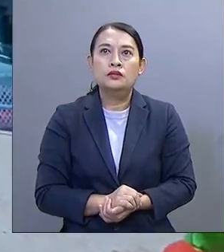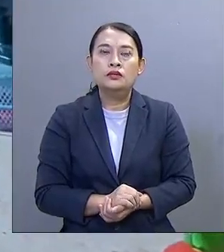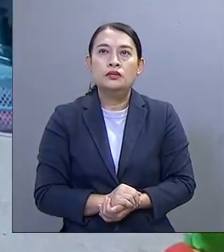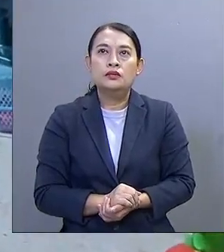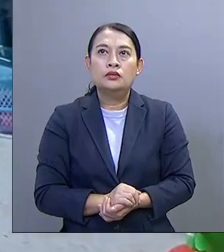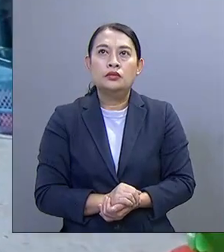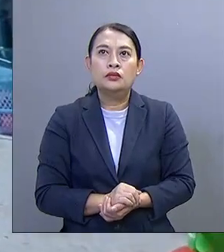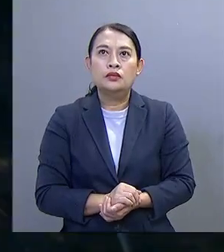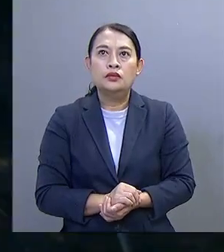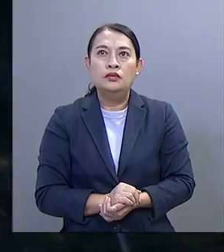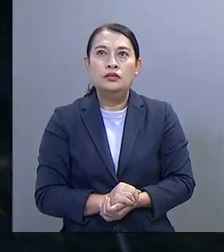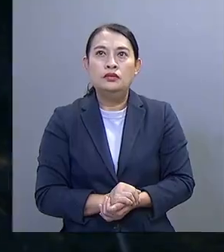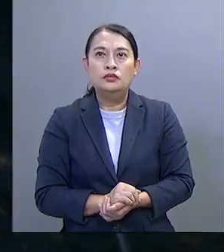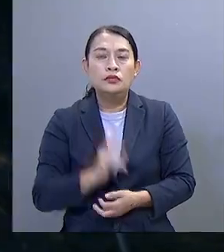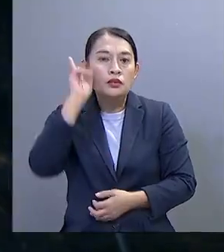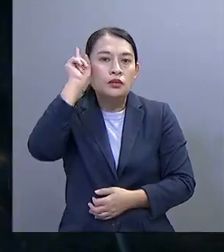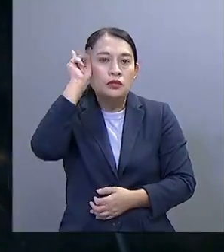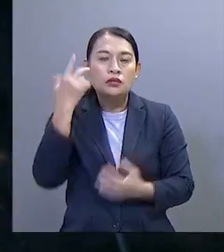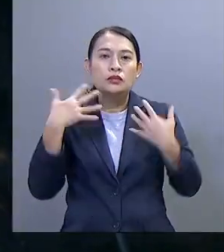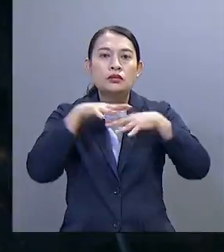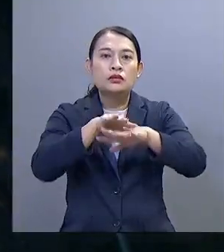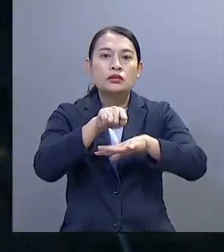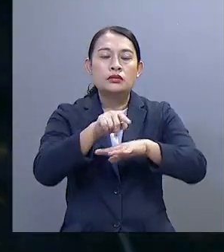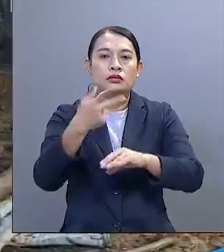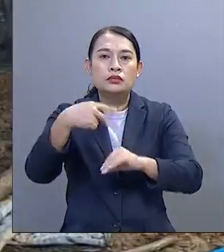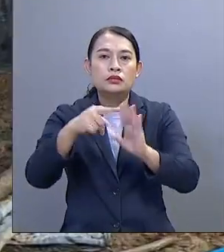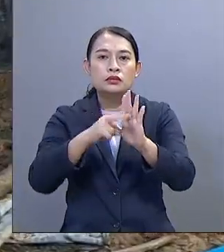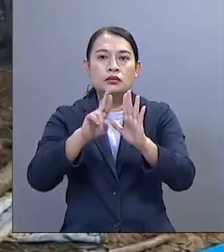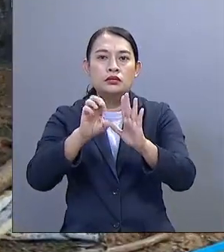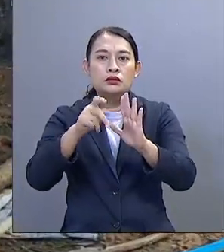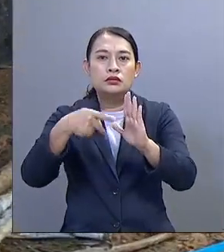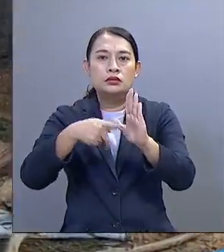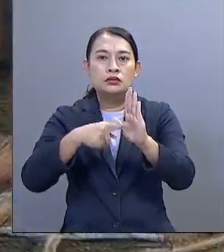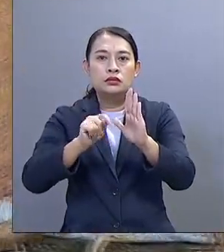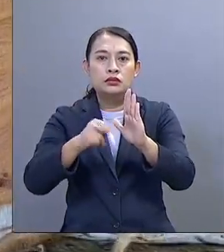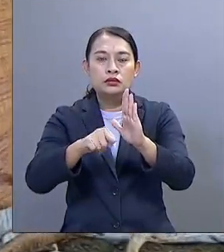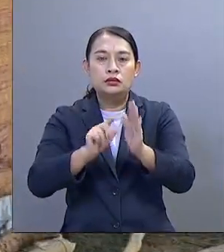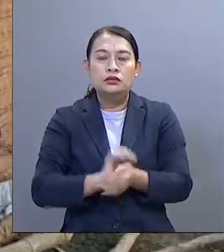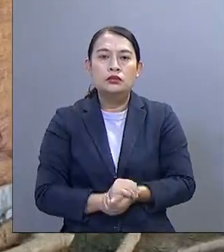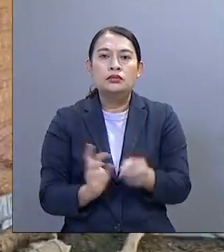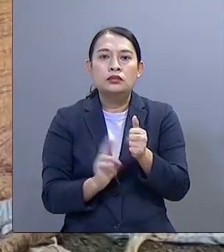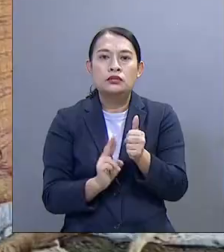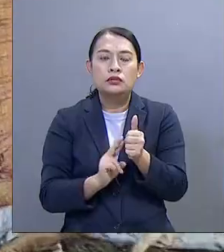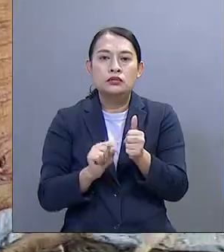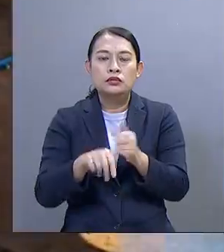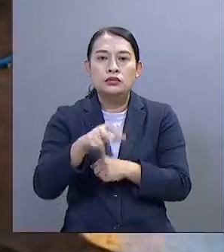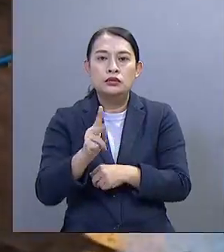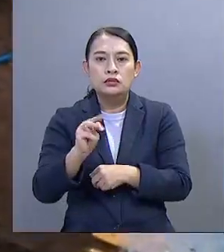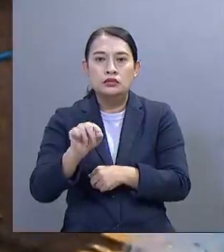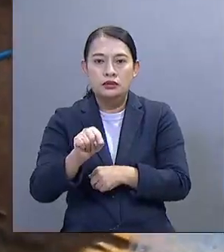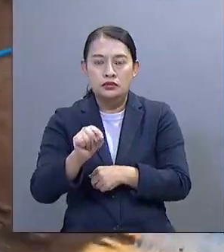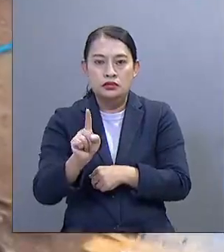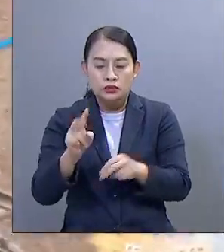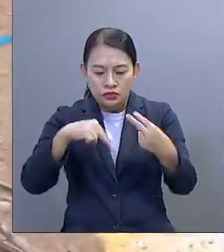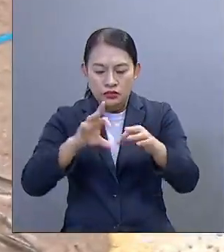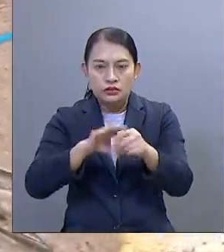นี่าสุดเรื่องนี้ทีมขาวประสารงาน ไปยัในภริพัษทีร Bonjourพิปิค aaดีกรเจาท่าอ้านภามปลดภันะคะถา